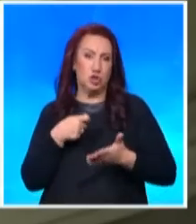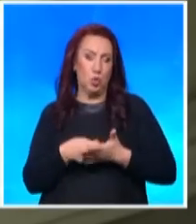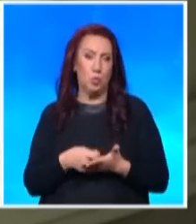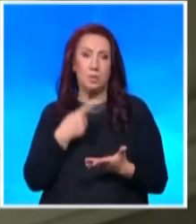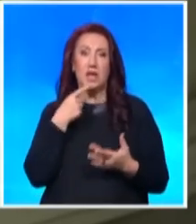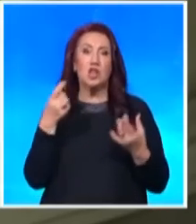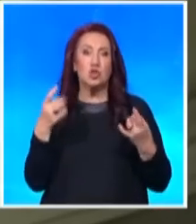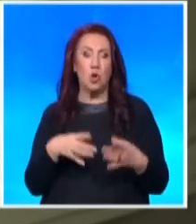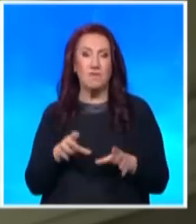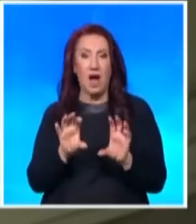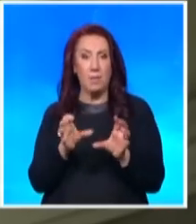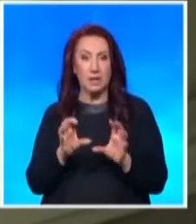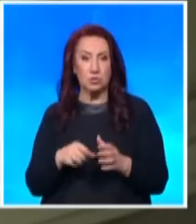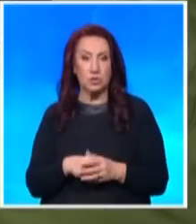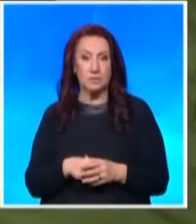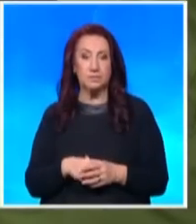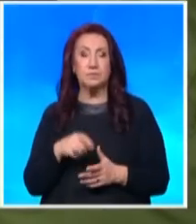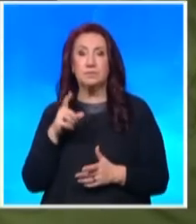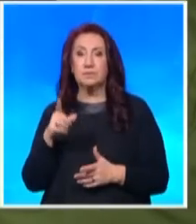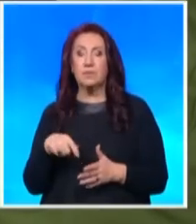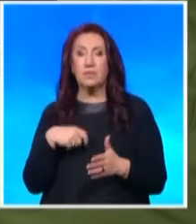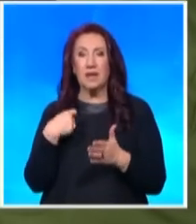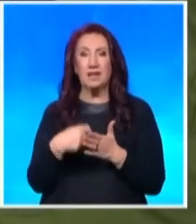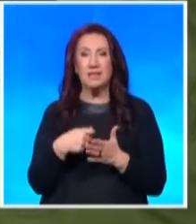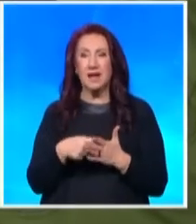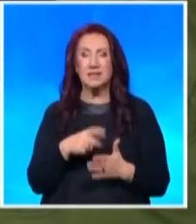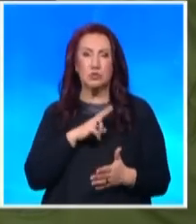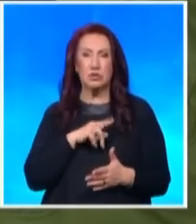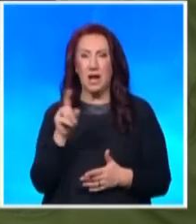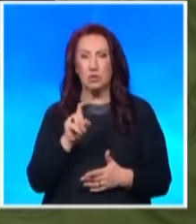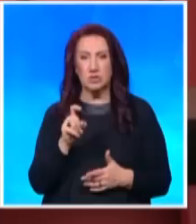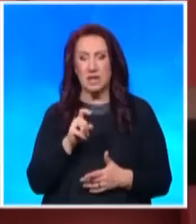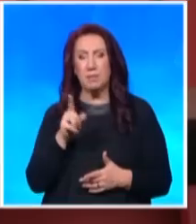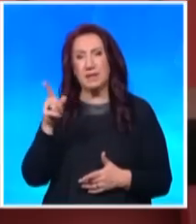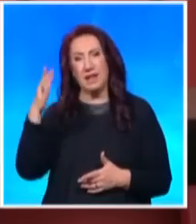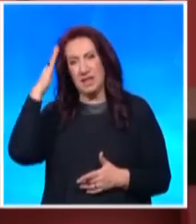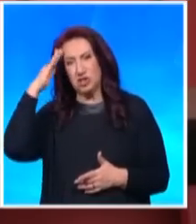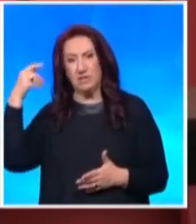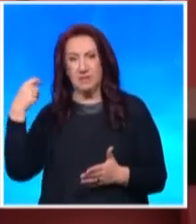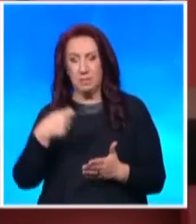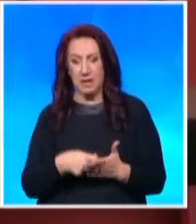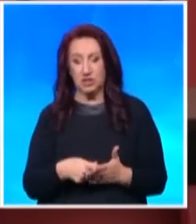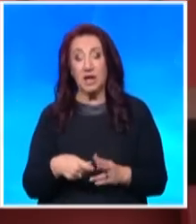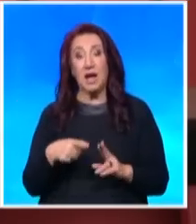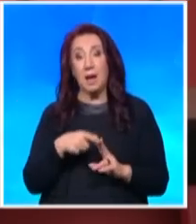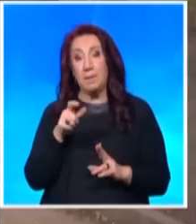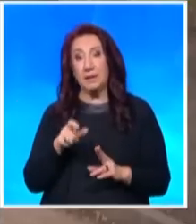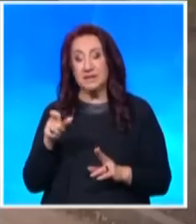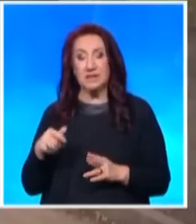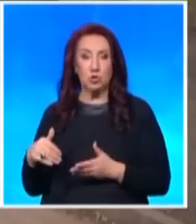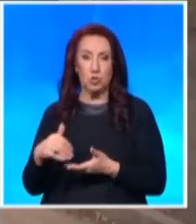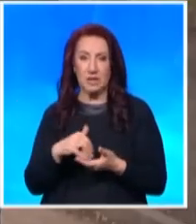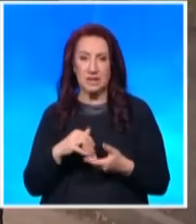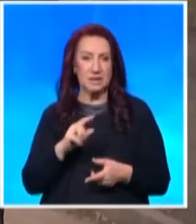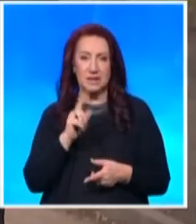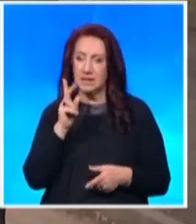Друго предложение – таксата на уязвимите групи да е за сметка на държавата. Пациентските организации обаче не са съгласни тя да се повишава за